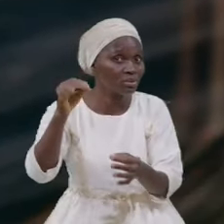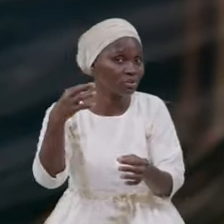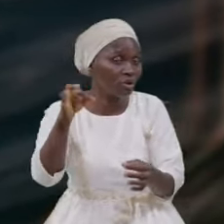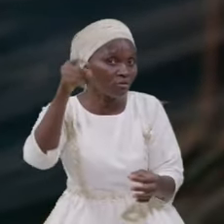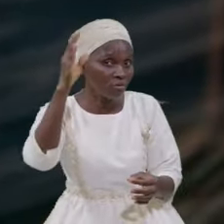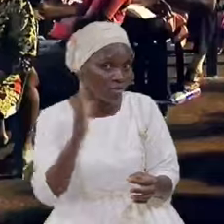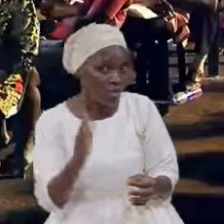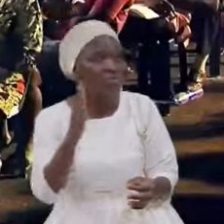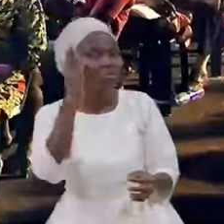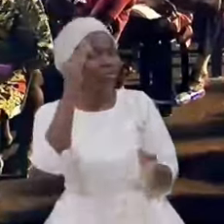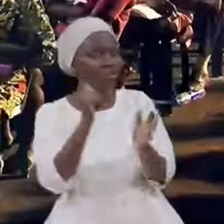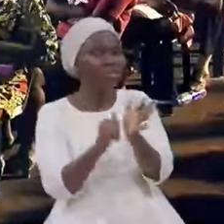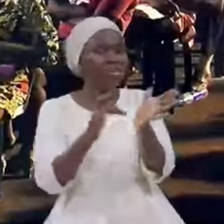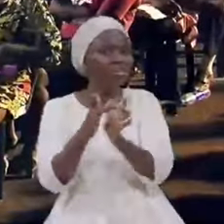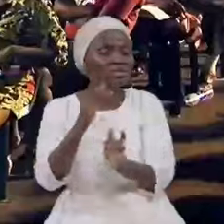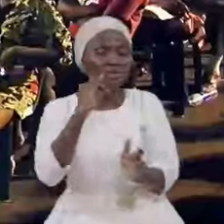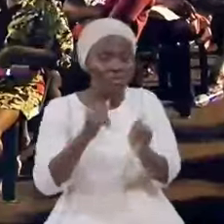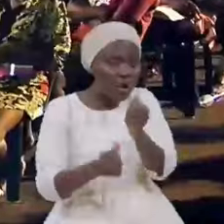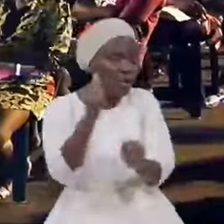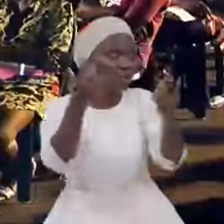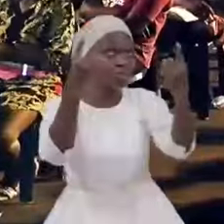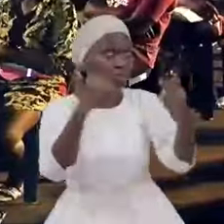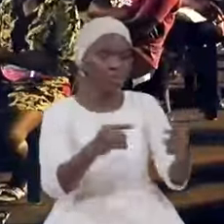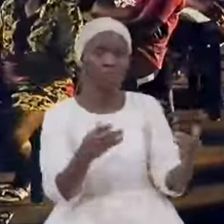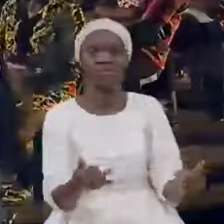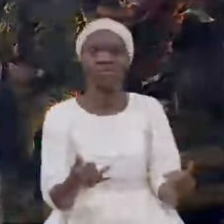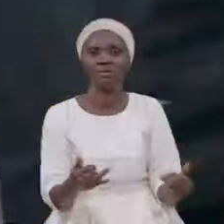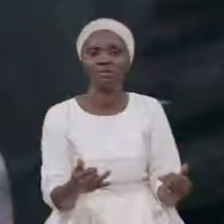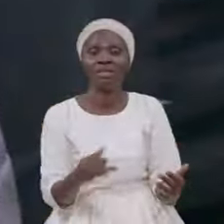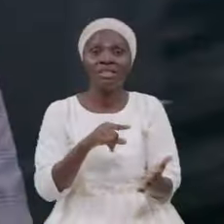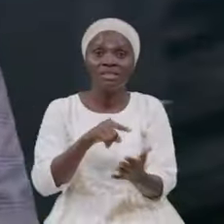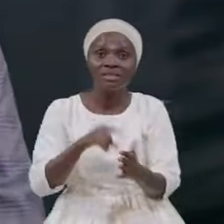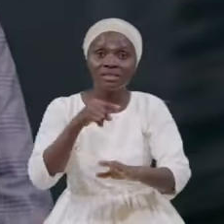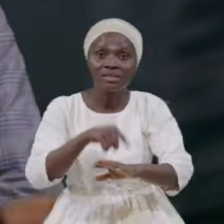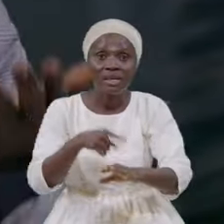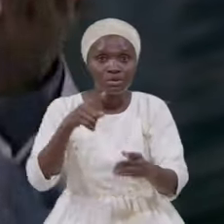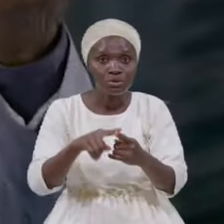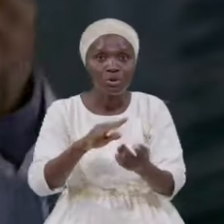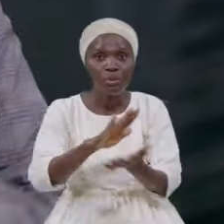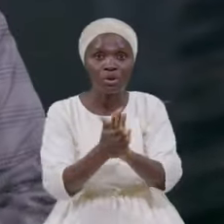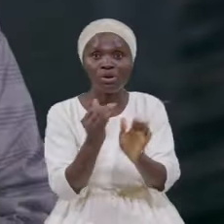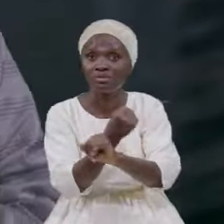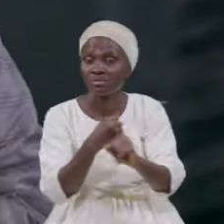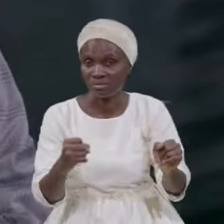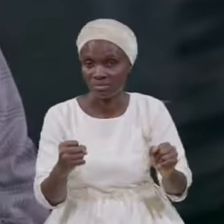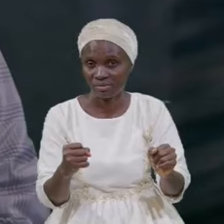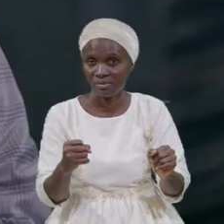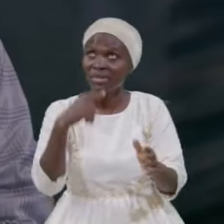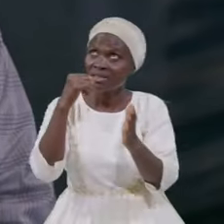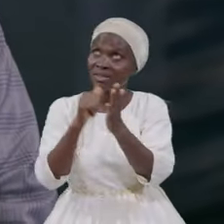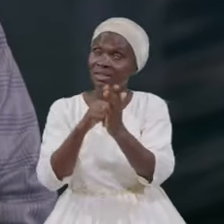voici le moment d'être sauvé. Et il dit, quand il reviendra, je vous prendrai avec